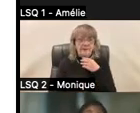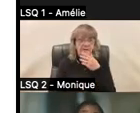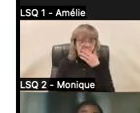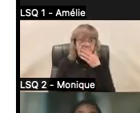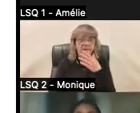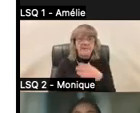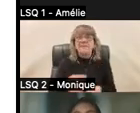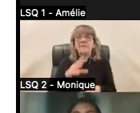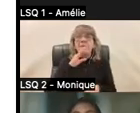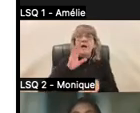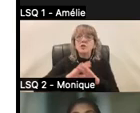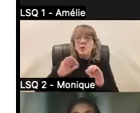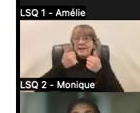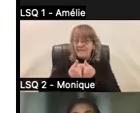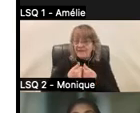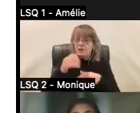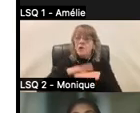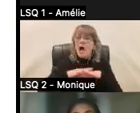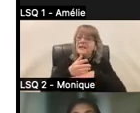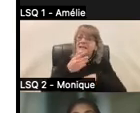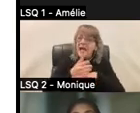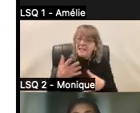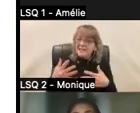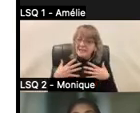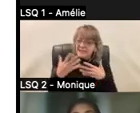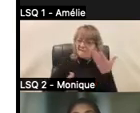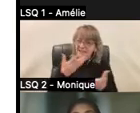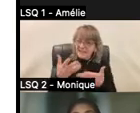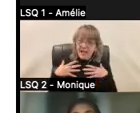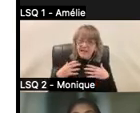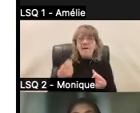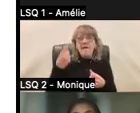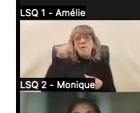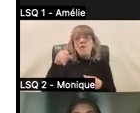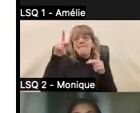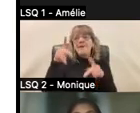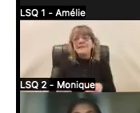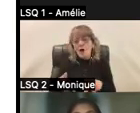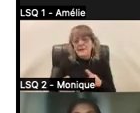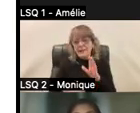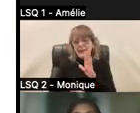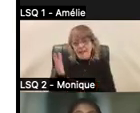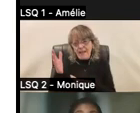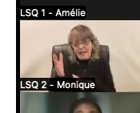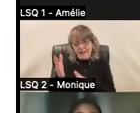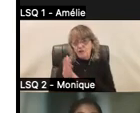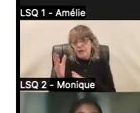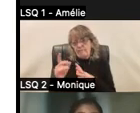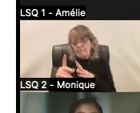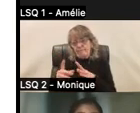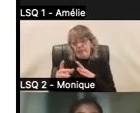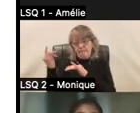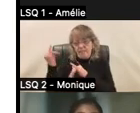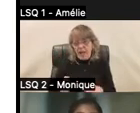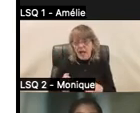Parlons des défis d'accès aux soins et services de santé que rencontrent les personnes immigrantes et réfugiées francophones à l'extérieur